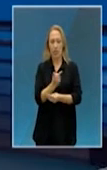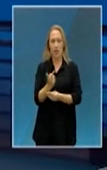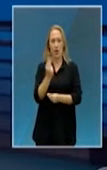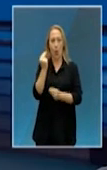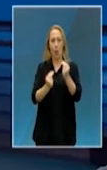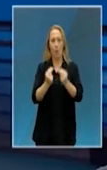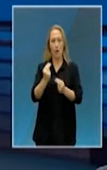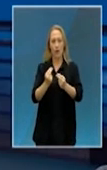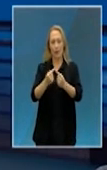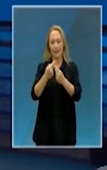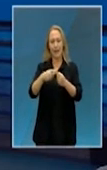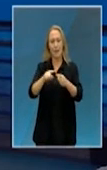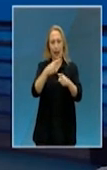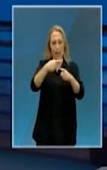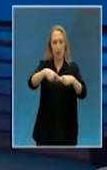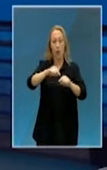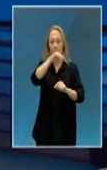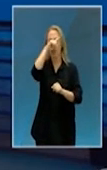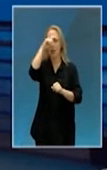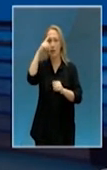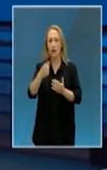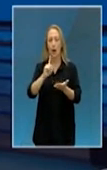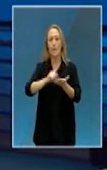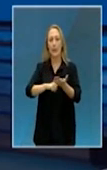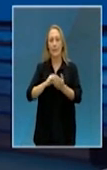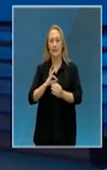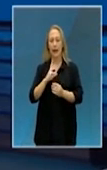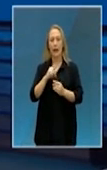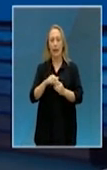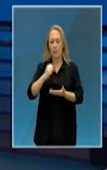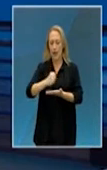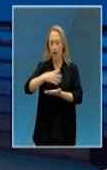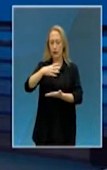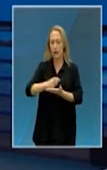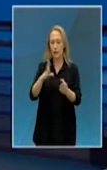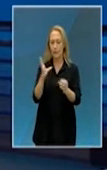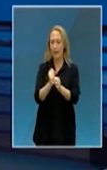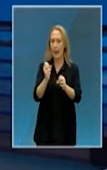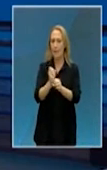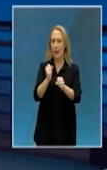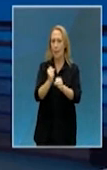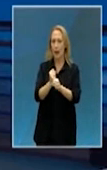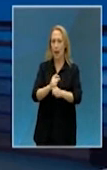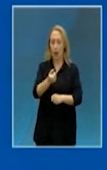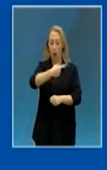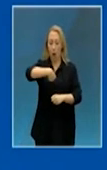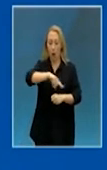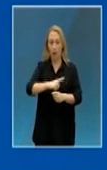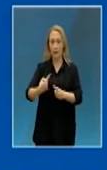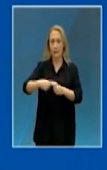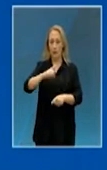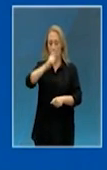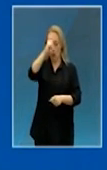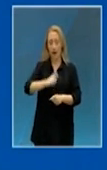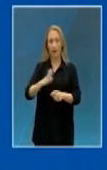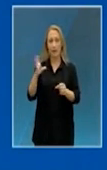ενώ αναφορικά με τους εμβολιασμούς κάλεσε τους πολίτες να θωρακιστούν και παράλληλα ανακοίνωσε μια νέα γραμμή εμβολιασμού για